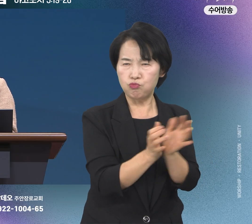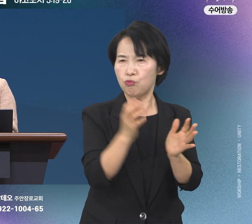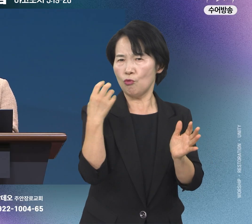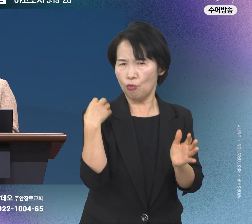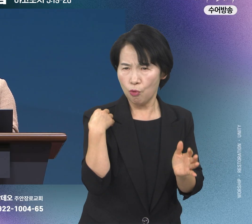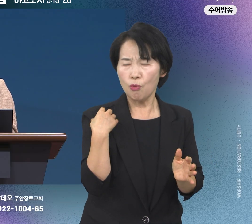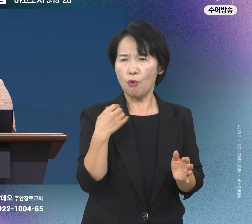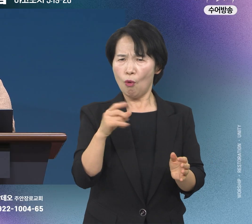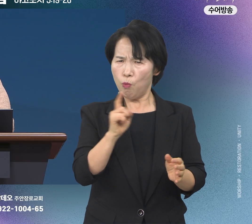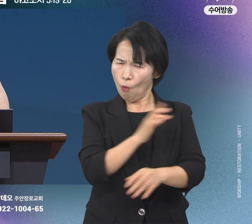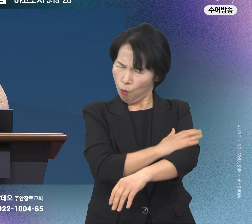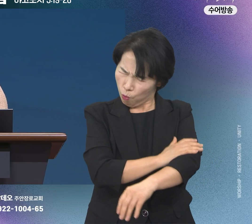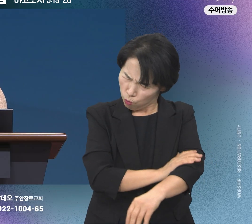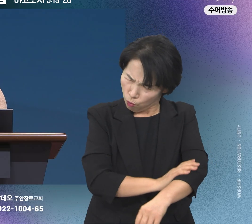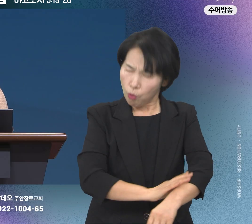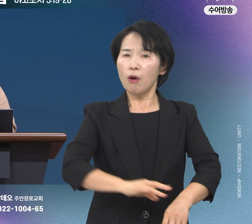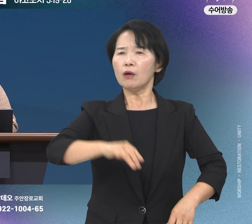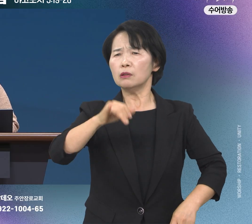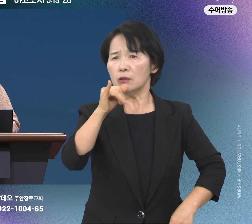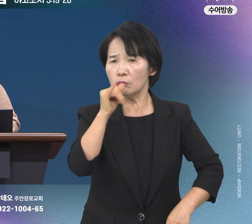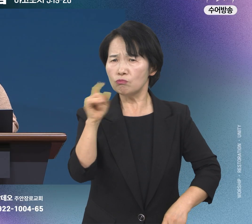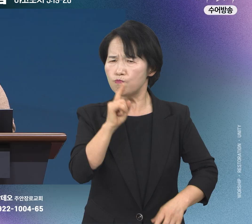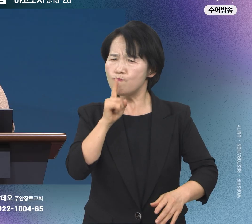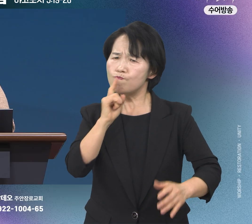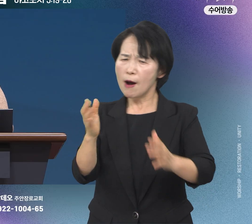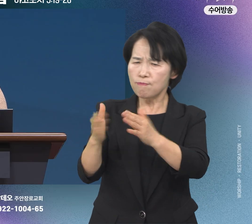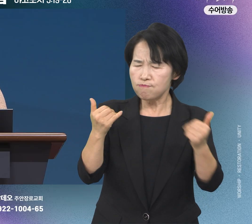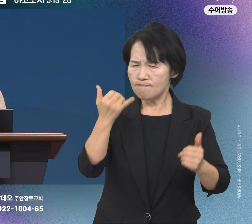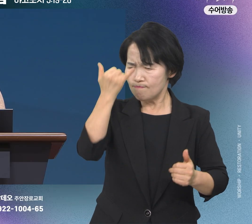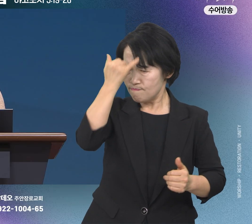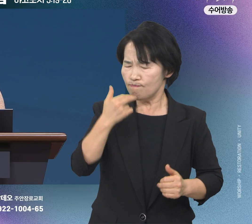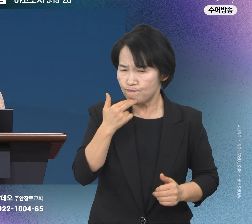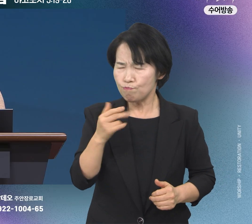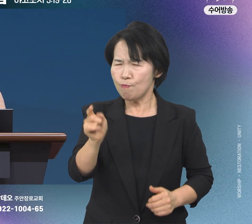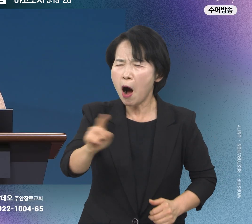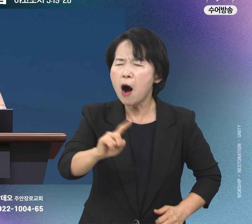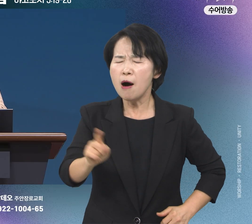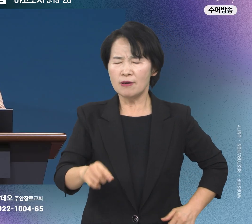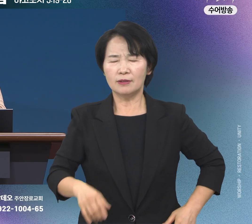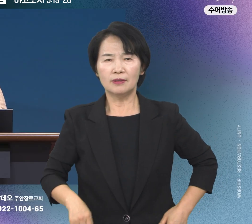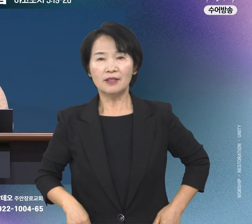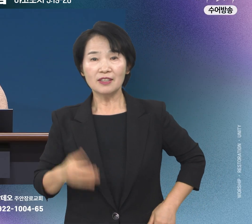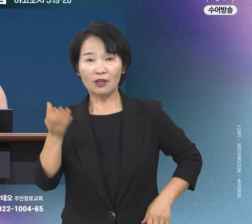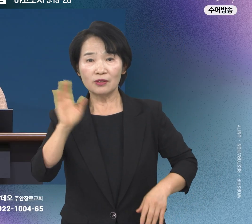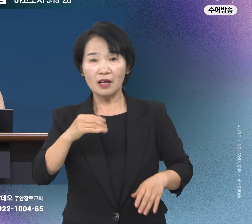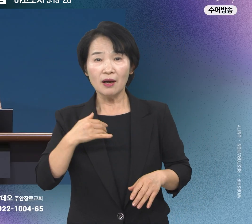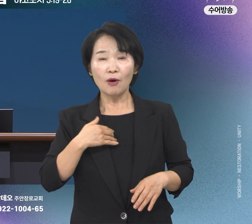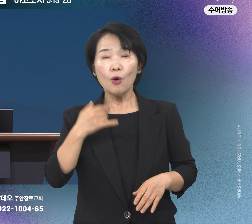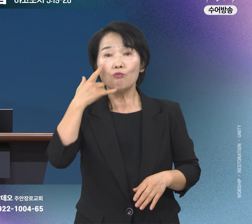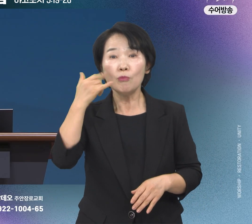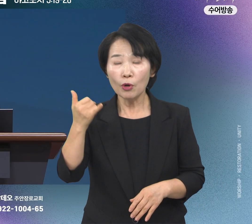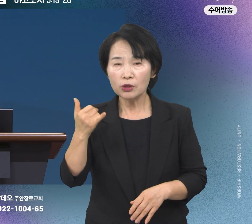기분 나쁘다고 이러시거든요. 근데 저희 부모님은 소영이라면 그럴 수 있어요